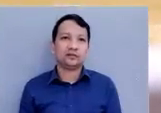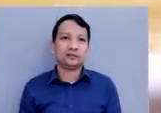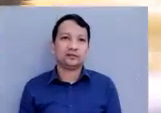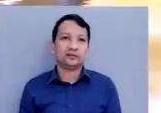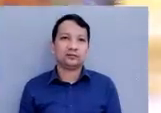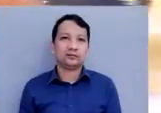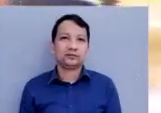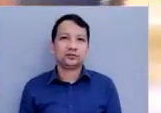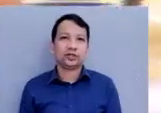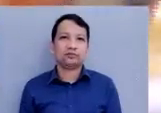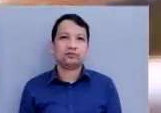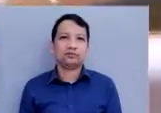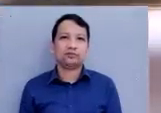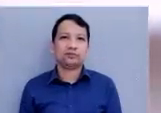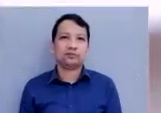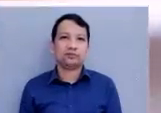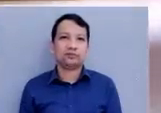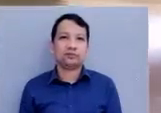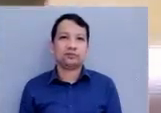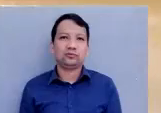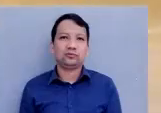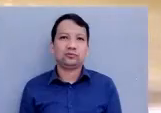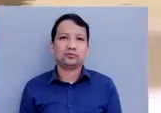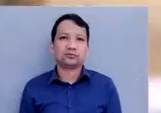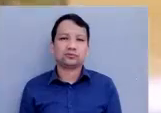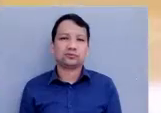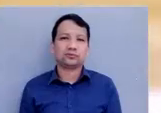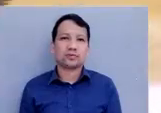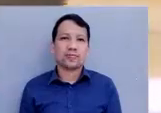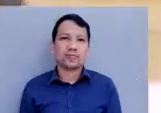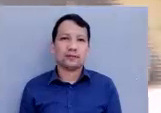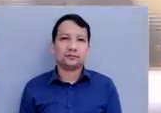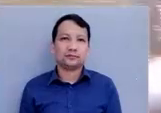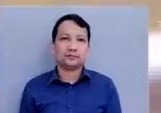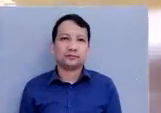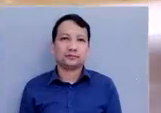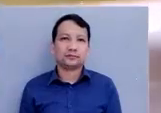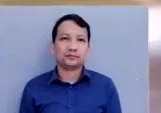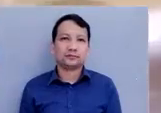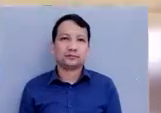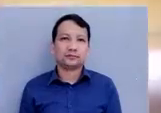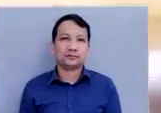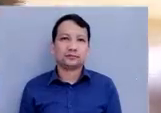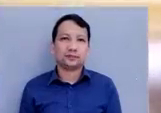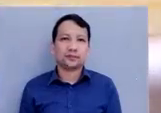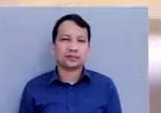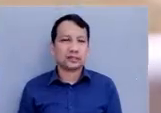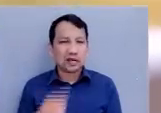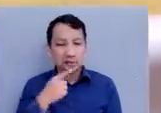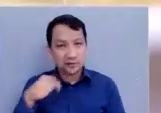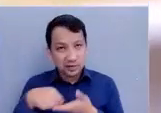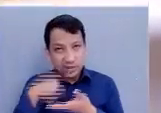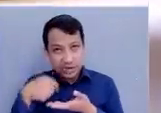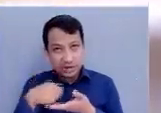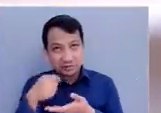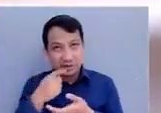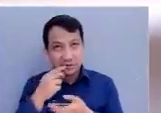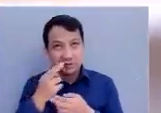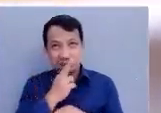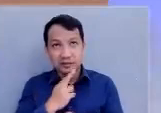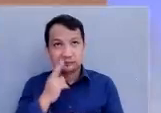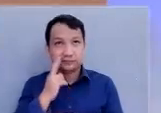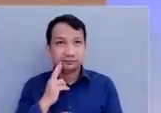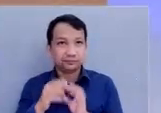niyo yung sangkap Ayan o ang d Alam mo yung ano pagkain nila malasang malasa punong di ba pagka kumakain ka sa